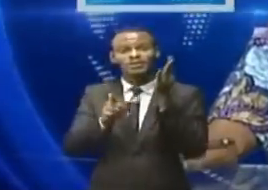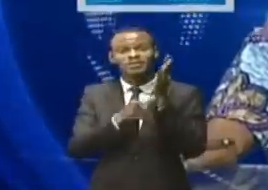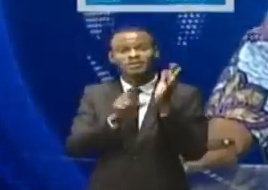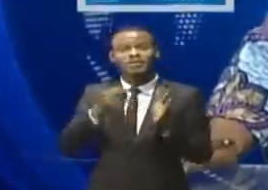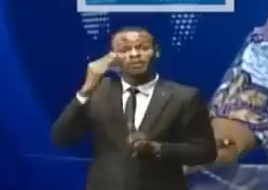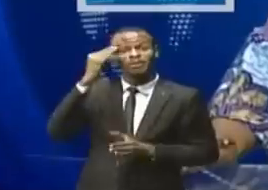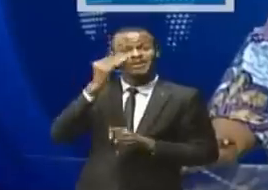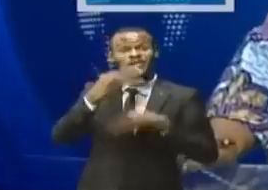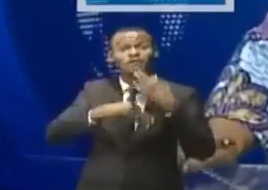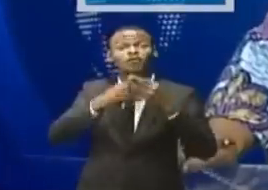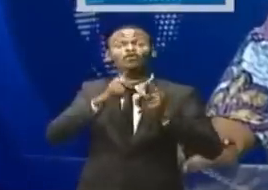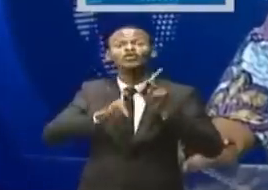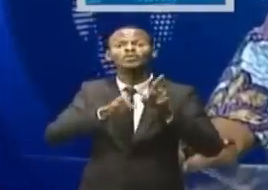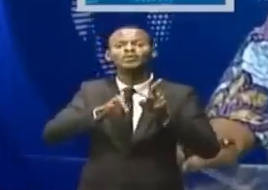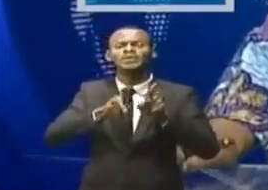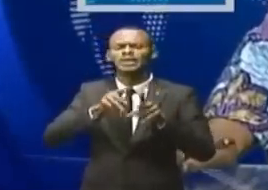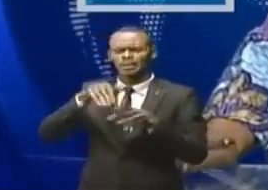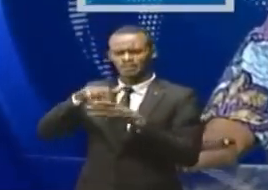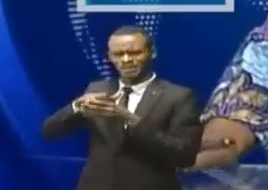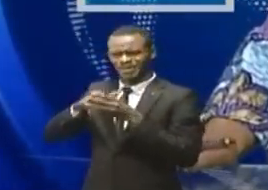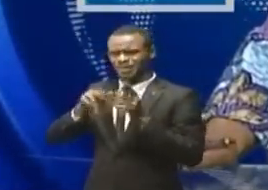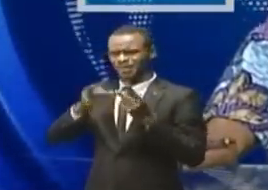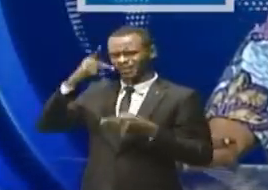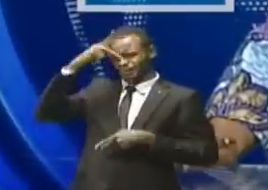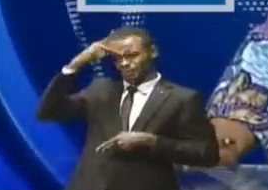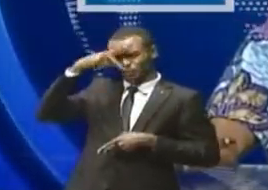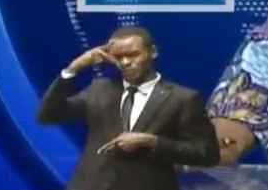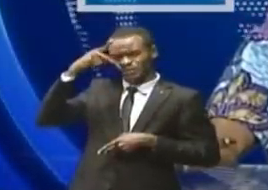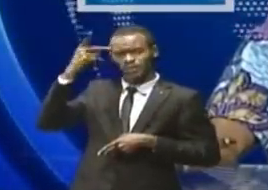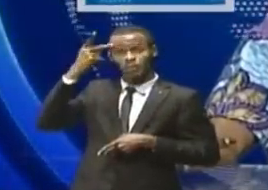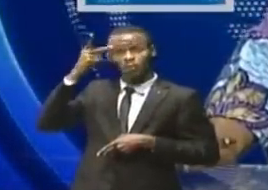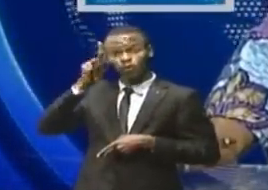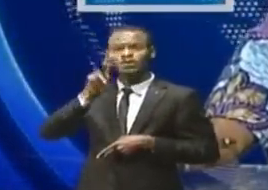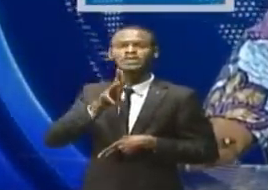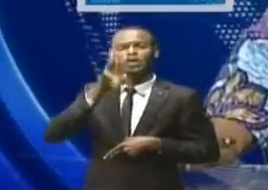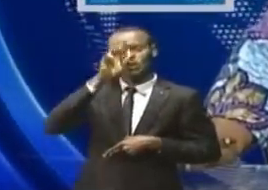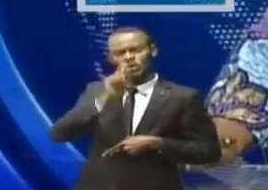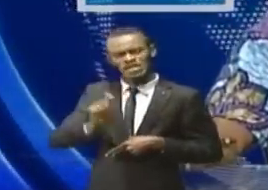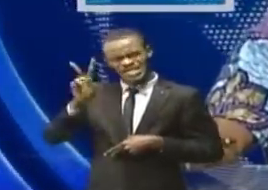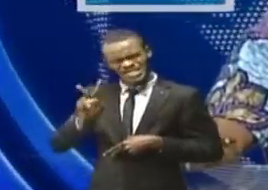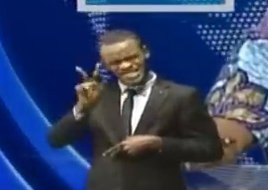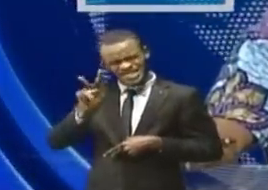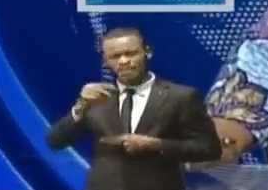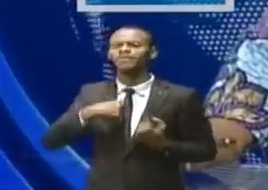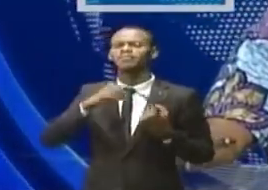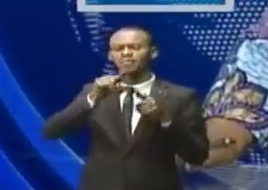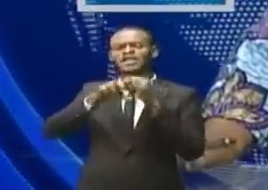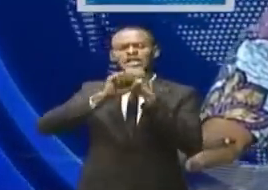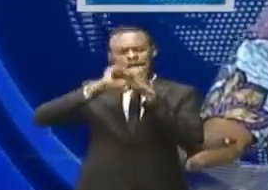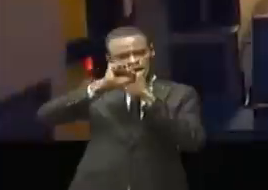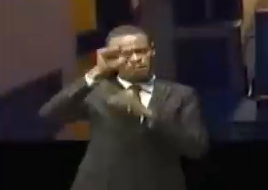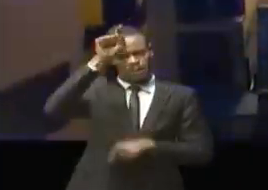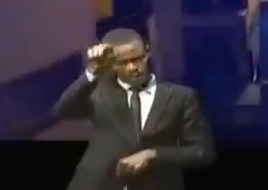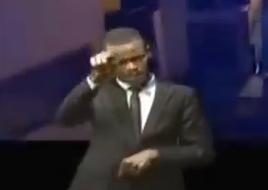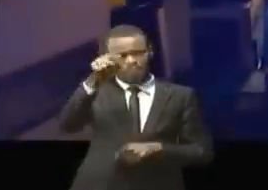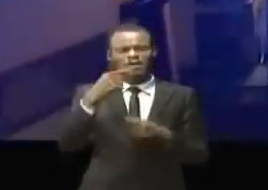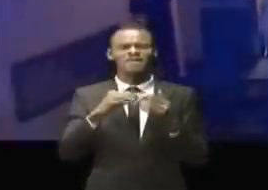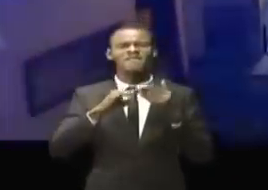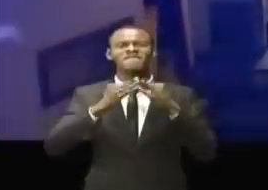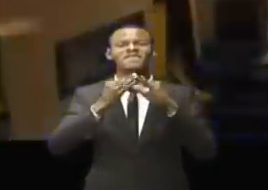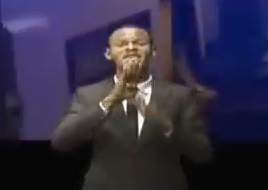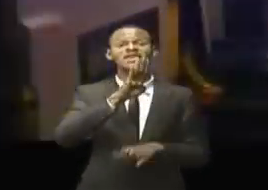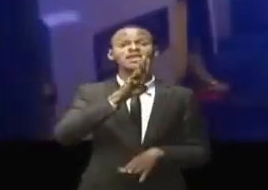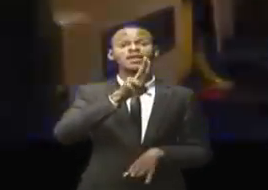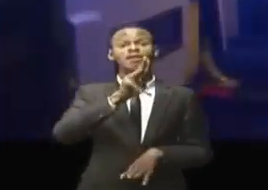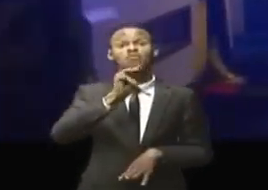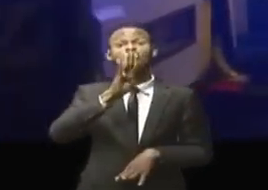soutien des actions du président de la République, Félix-Antoine Tshisekedi Tshilombo, Cédric Kenina et Nadine Kilosso. Donc, il tombe à